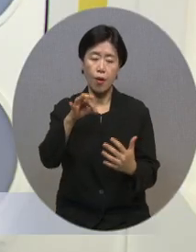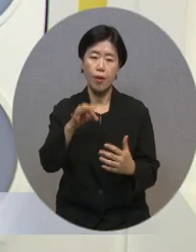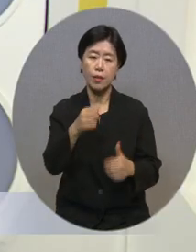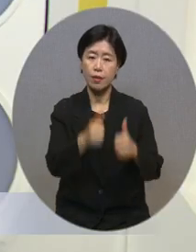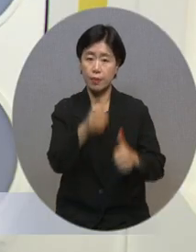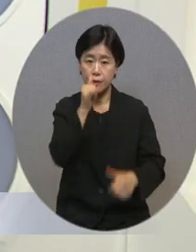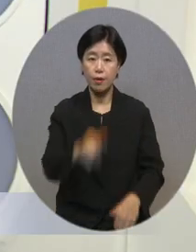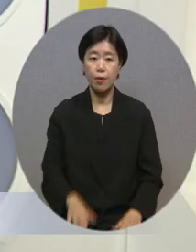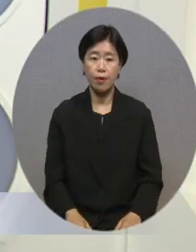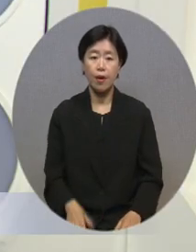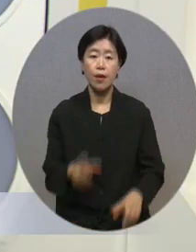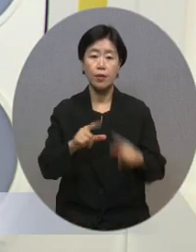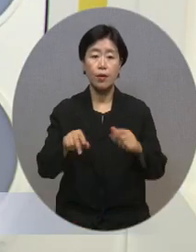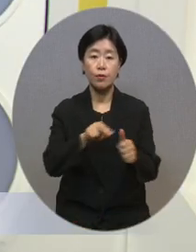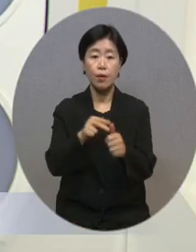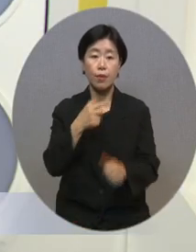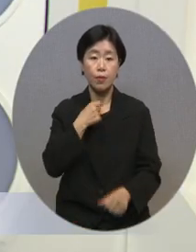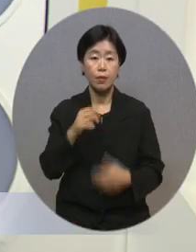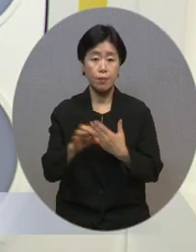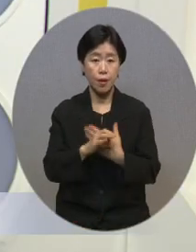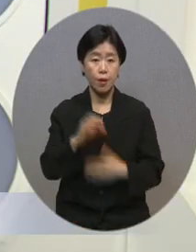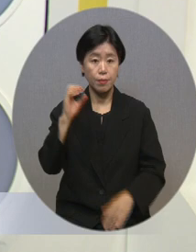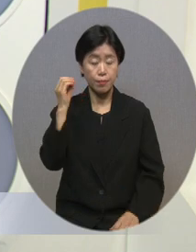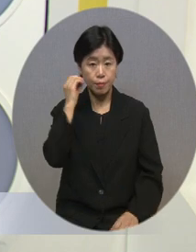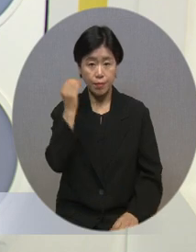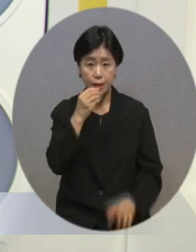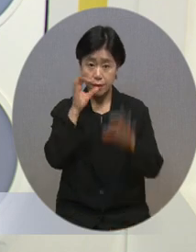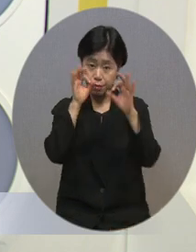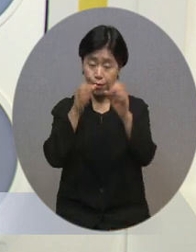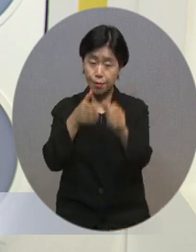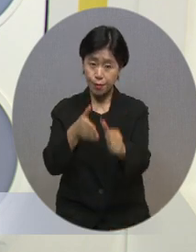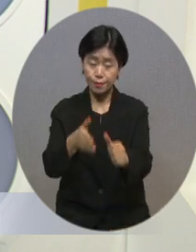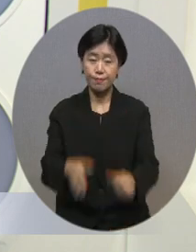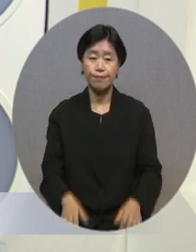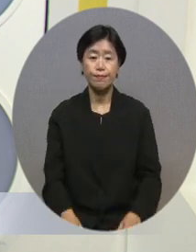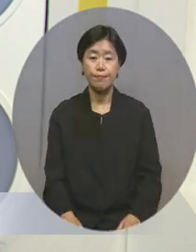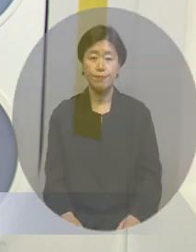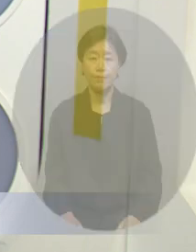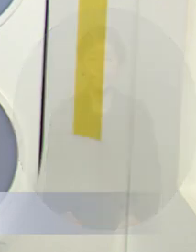장애인 신문과 웰페어 뉴스 홈페이지를 통해 확인할 수 있습니다